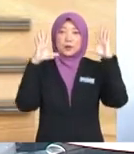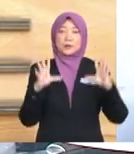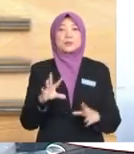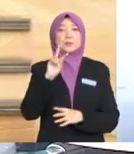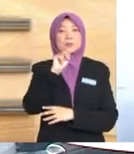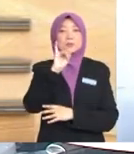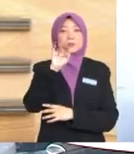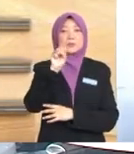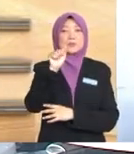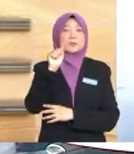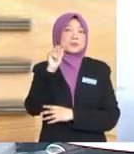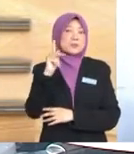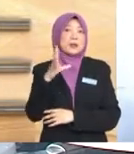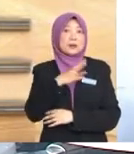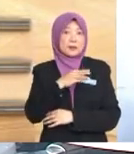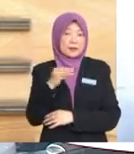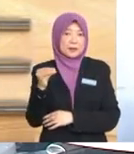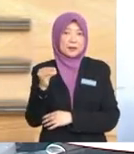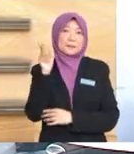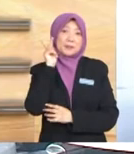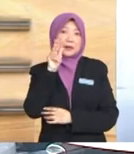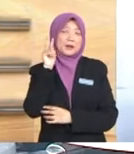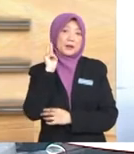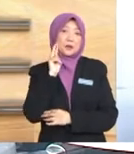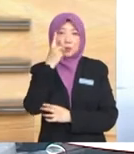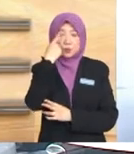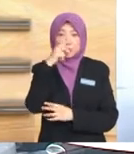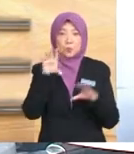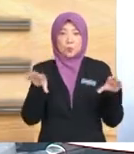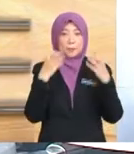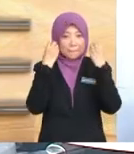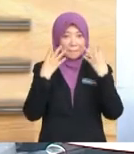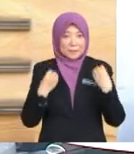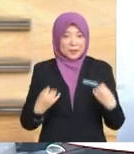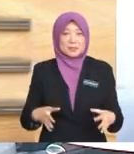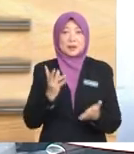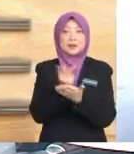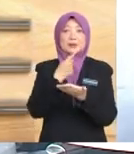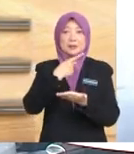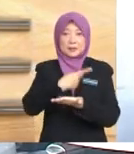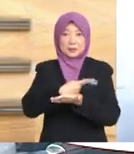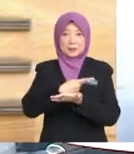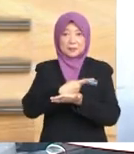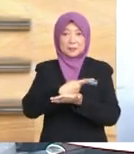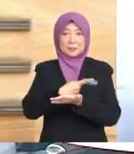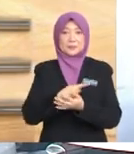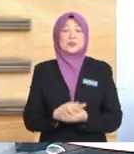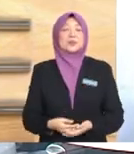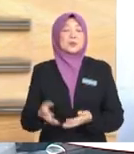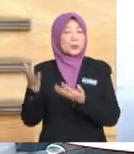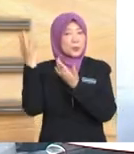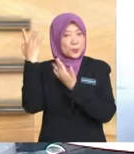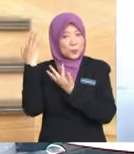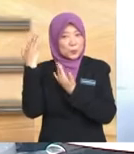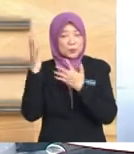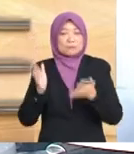bersama dengan Kak Rina untuk menghasilkan hiasan kek pada hari ini. Tak sabar kan nak belajar? Kita tunggu sekejap,